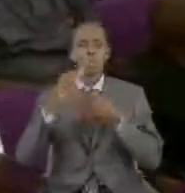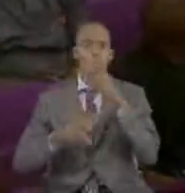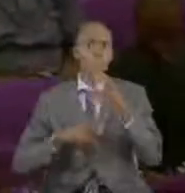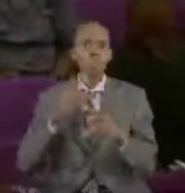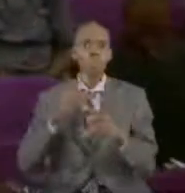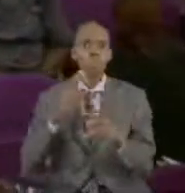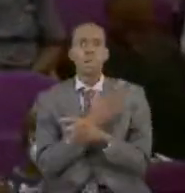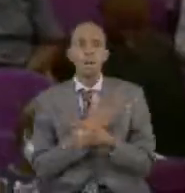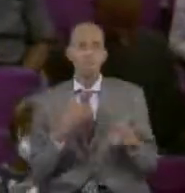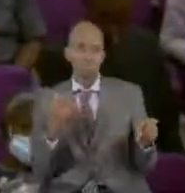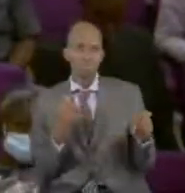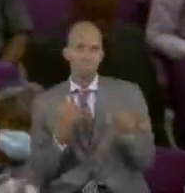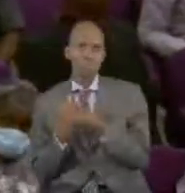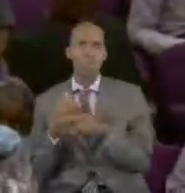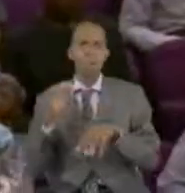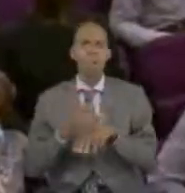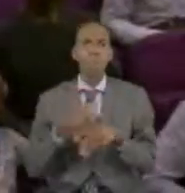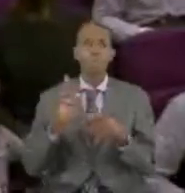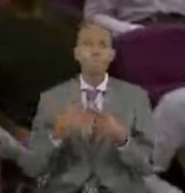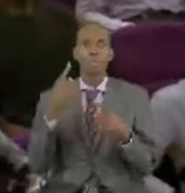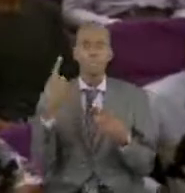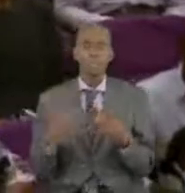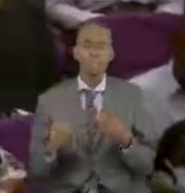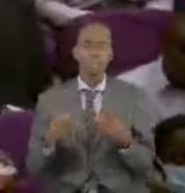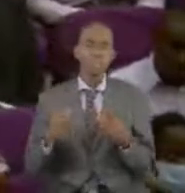vers les circoncis